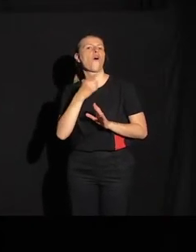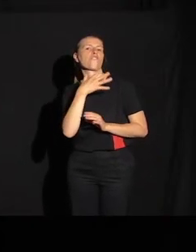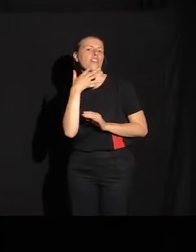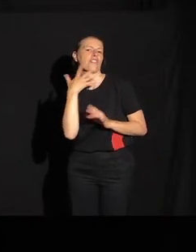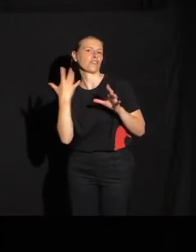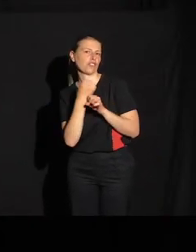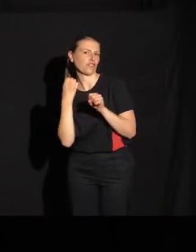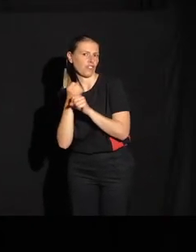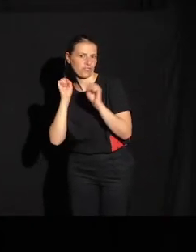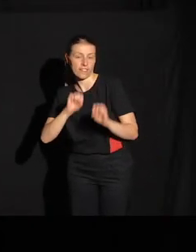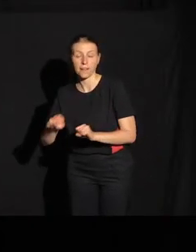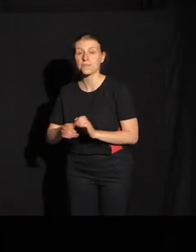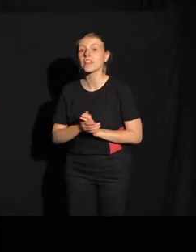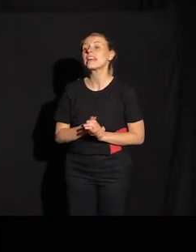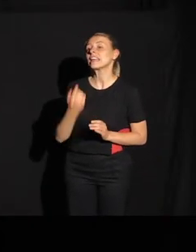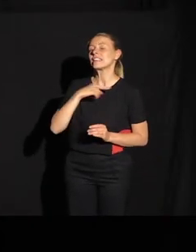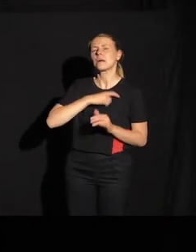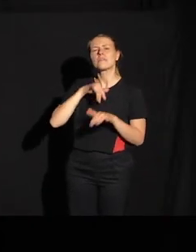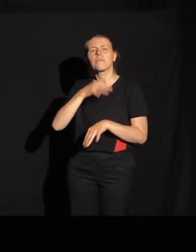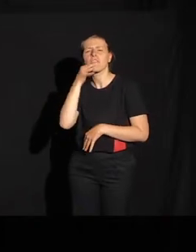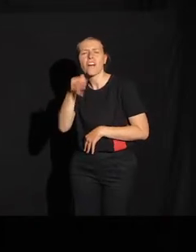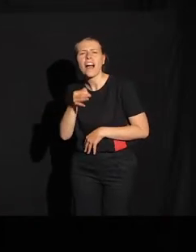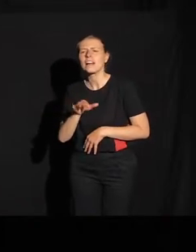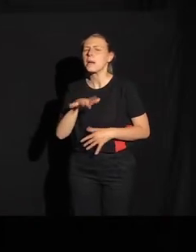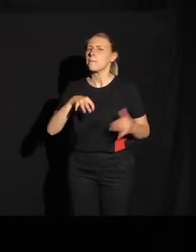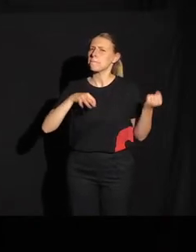Frage, wie setzt sich denn die Band zusammen?